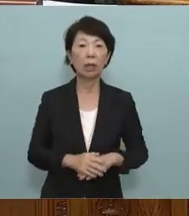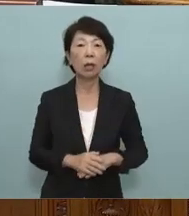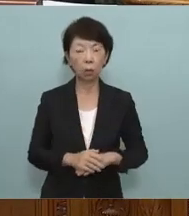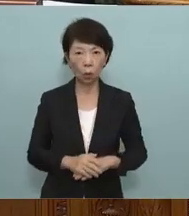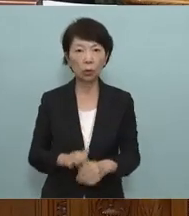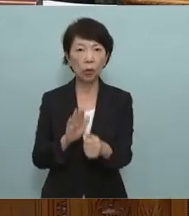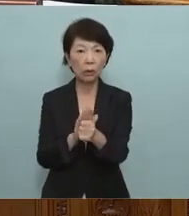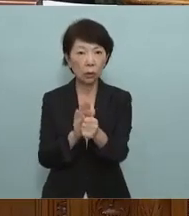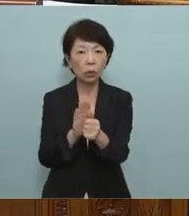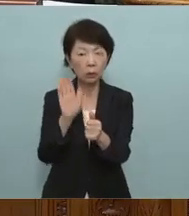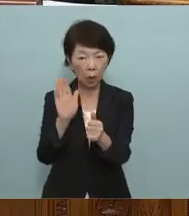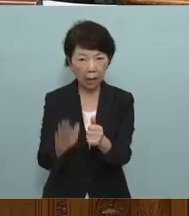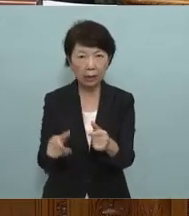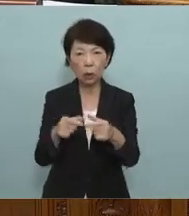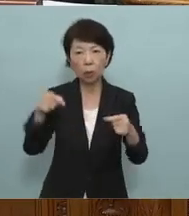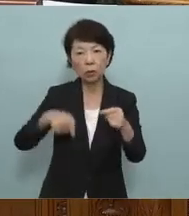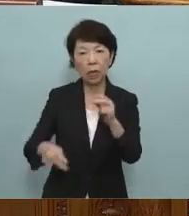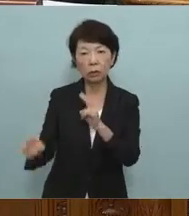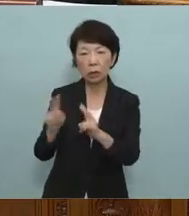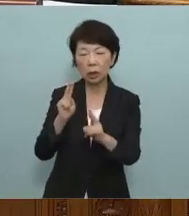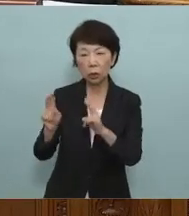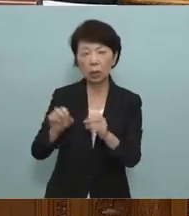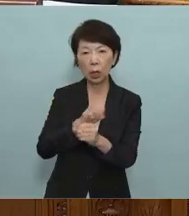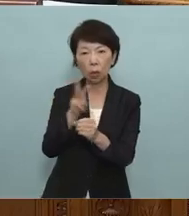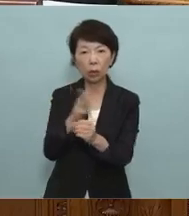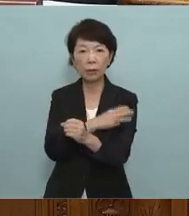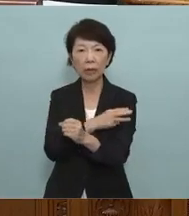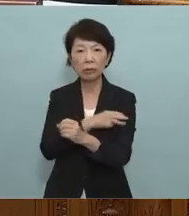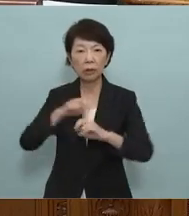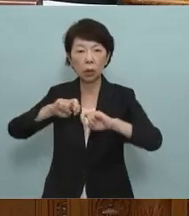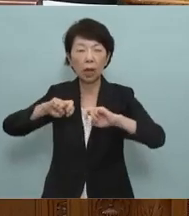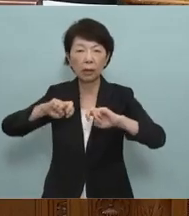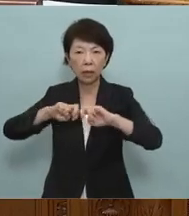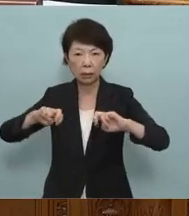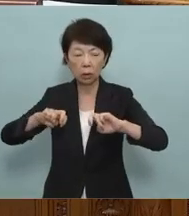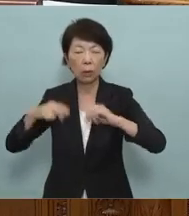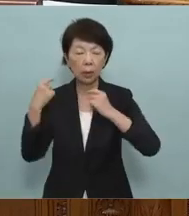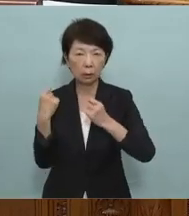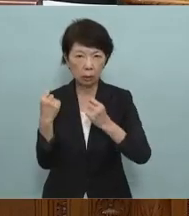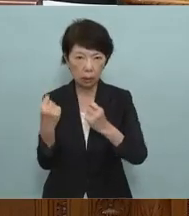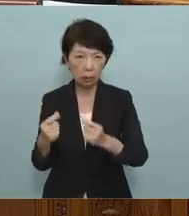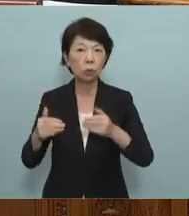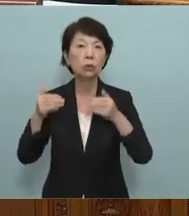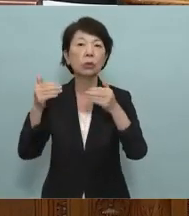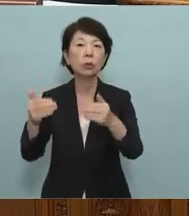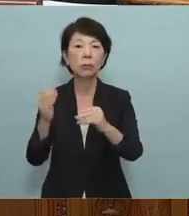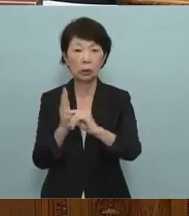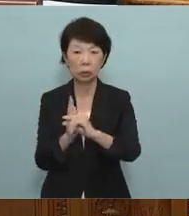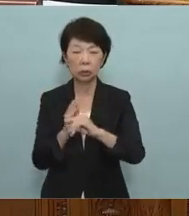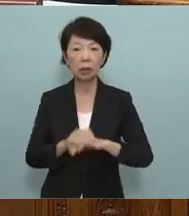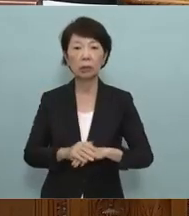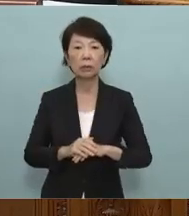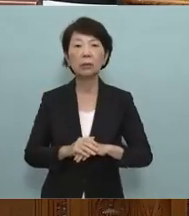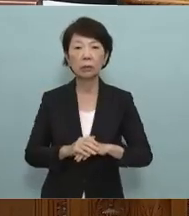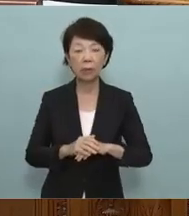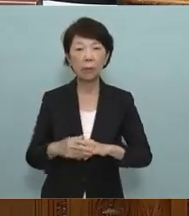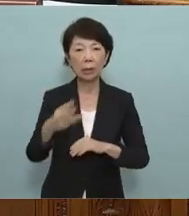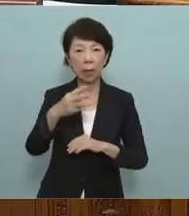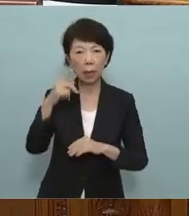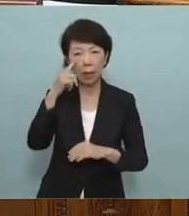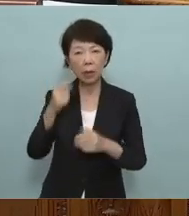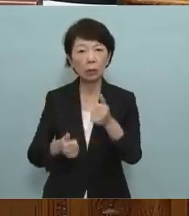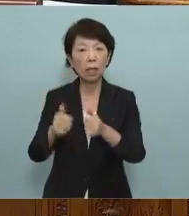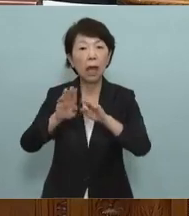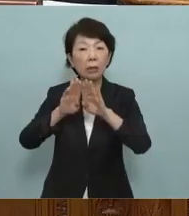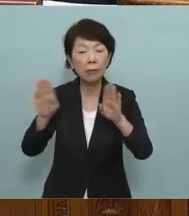押しもあり、国内企業によるコロナワクチンの開発は着実に進んでおり、第3相試験を開始